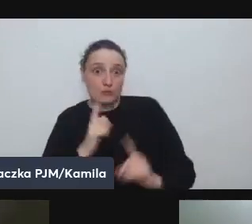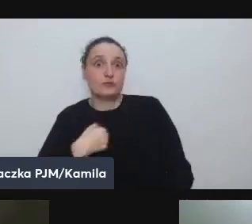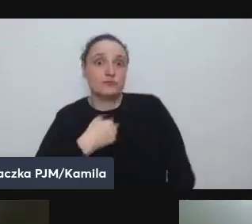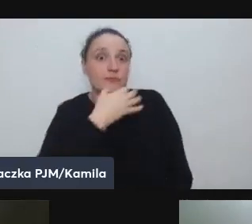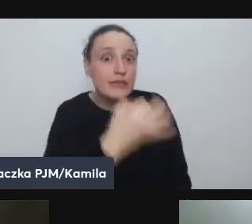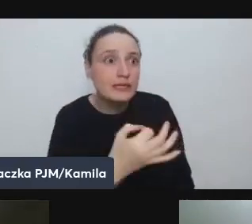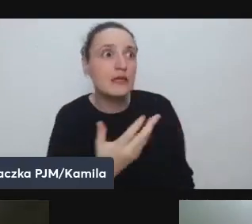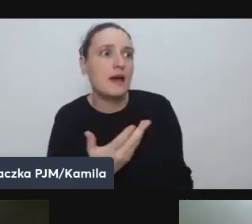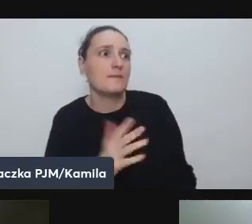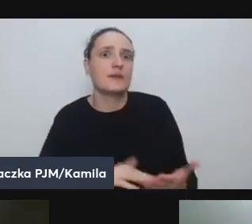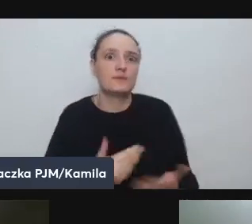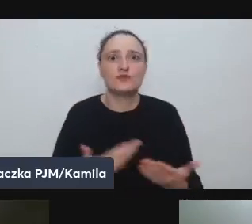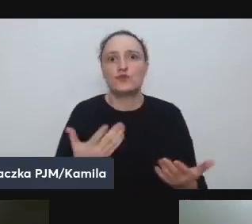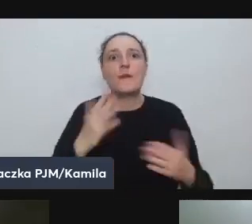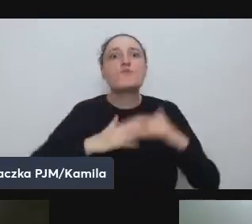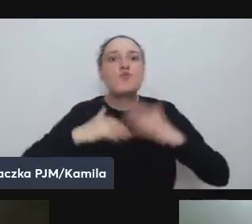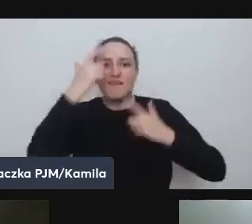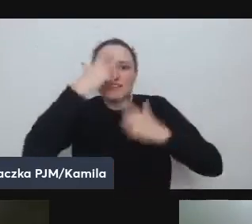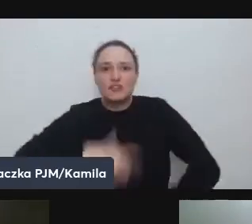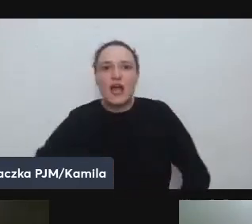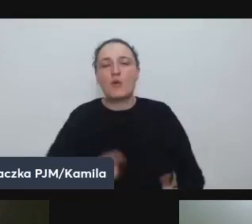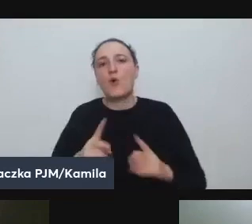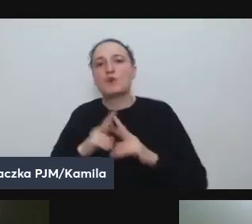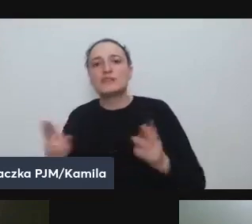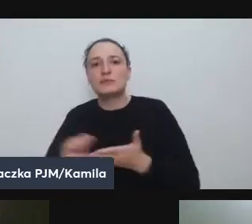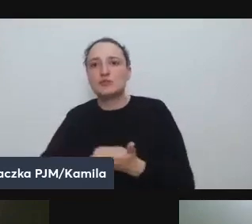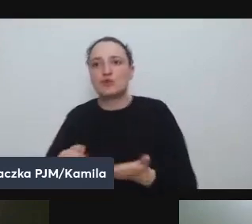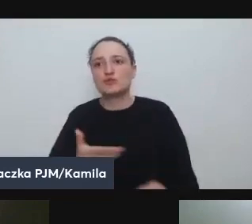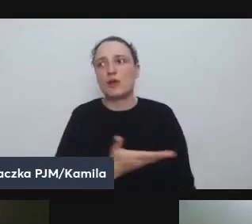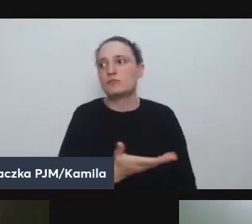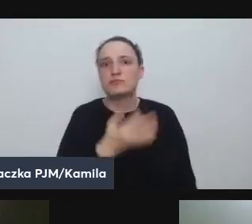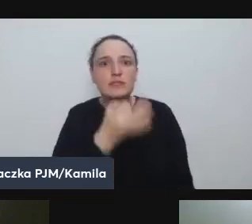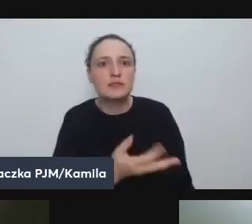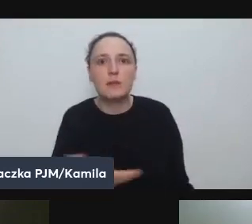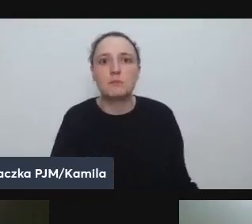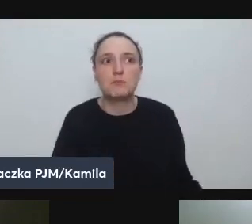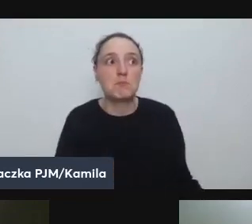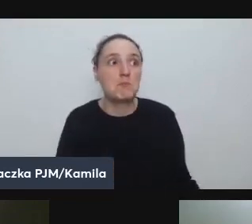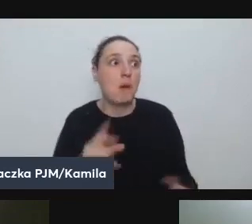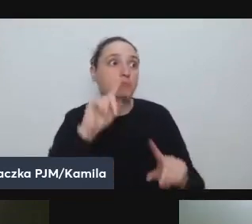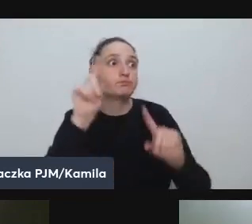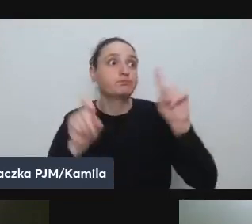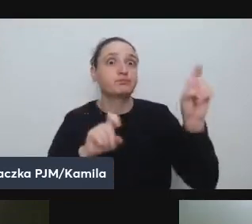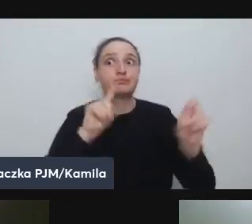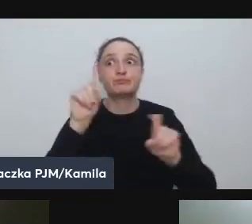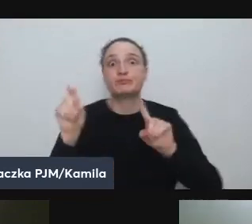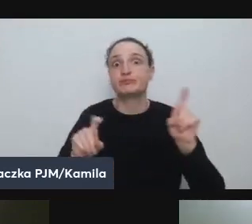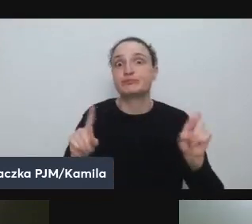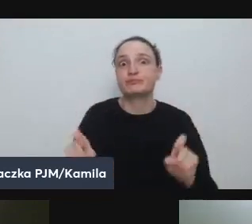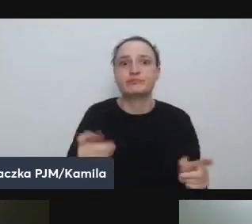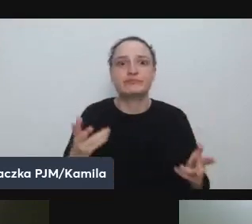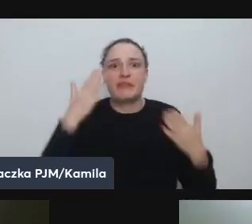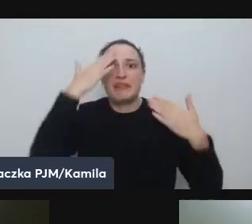anatomię, czy o właśnie cykl, no to jakby są wielkie znaki zapytania w oczach uczniów i